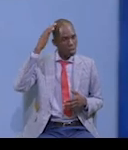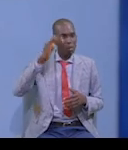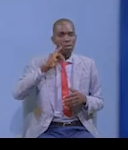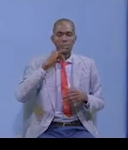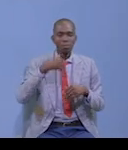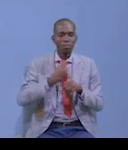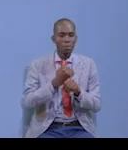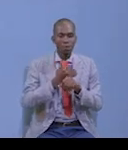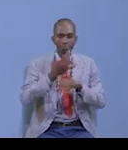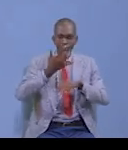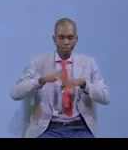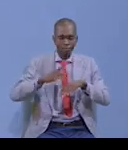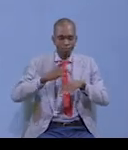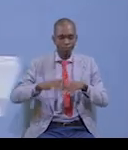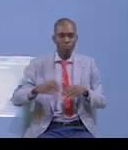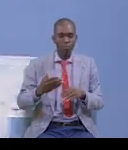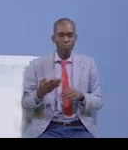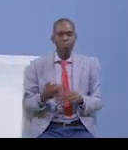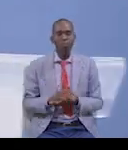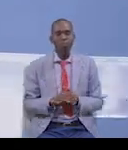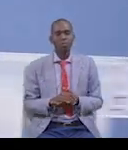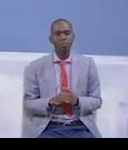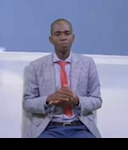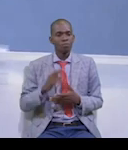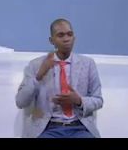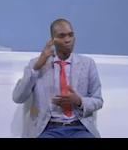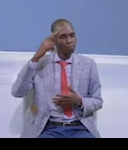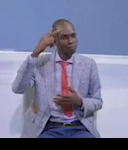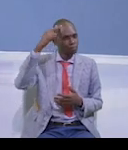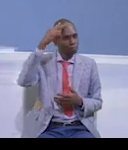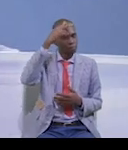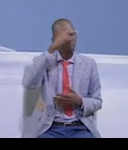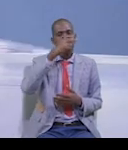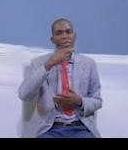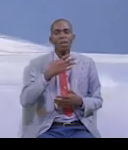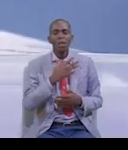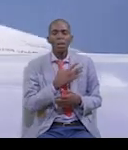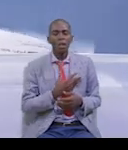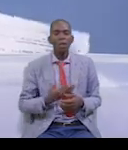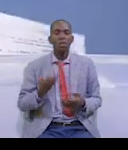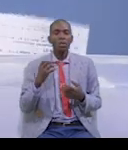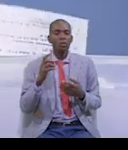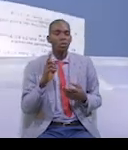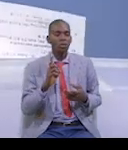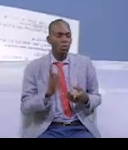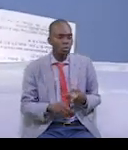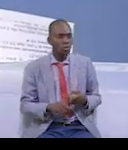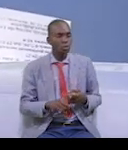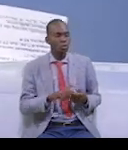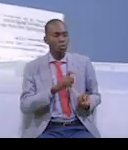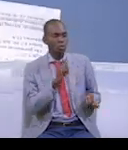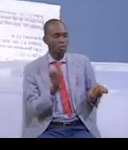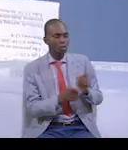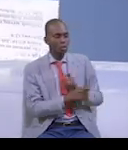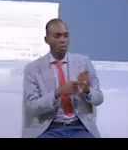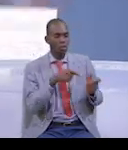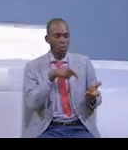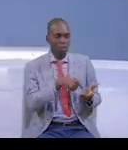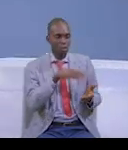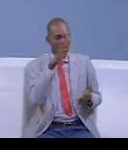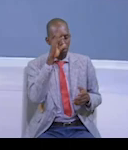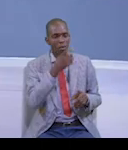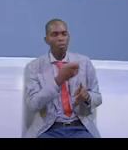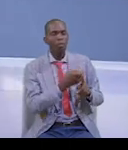ఆ గొప్ప స్థాయికి నడిపించే వరకు they want to turn him from a society civilian to a